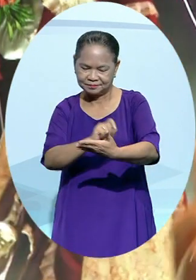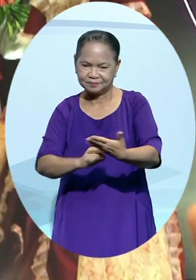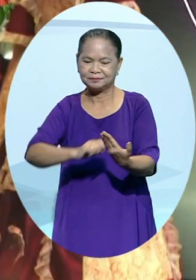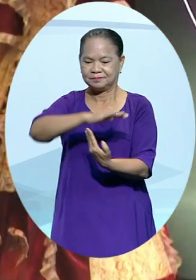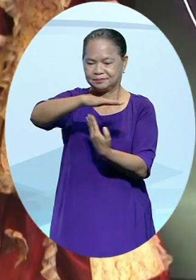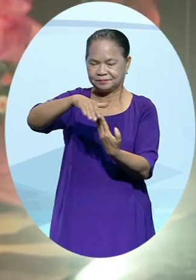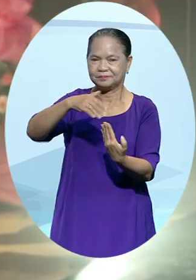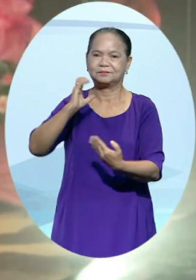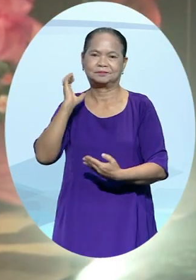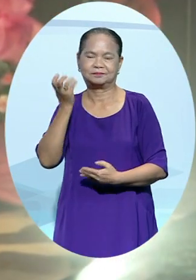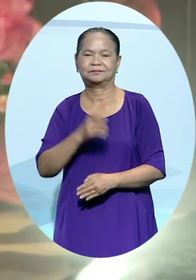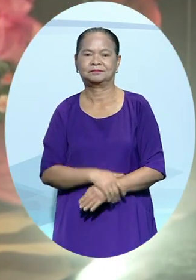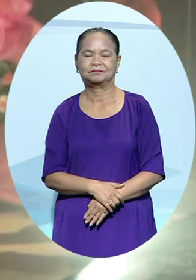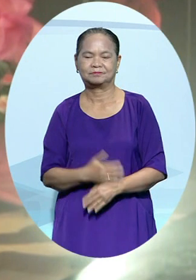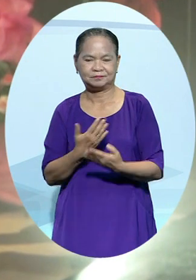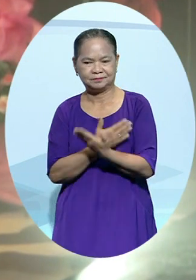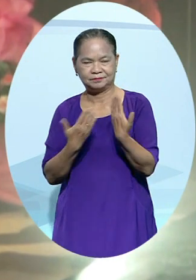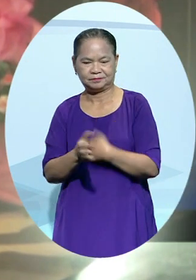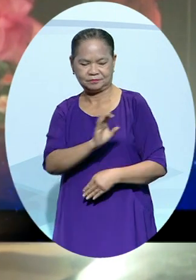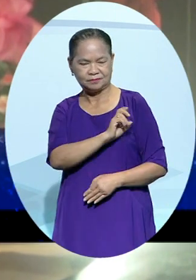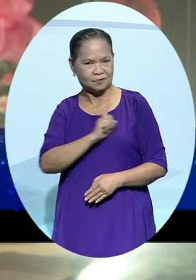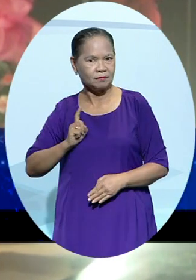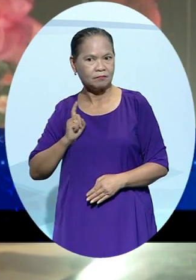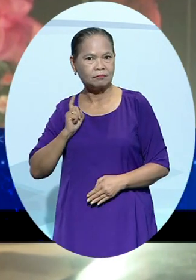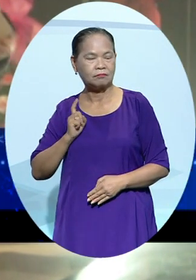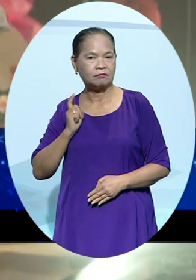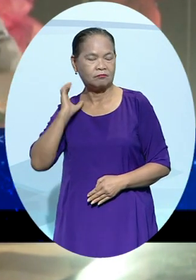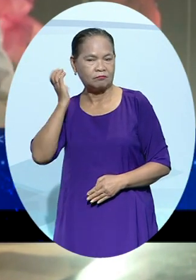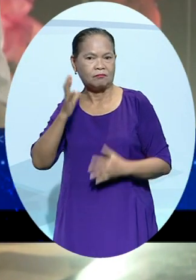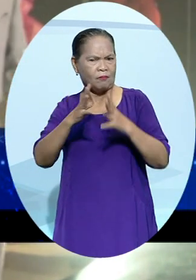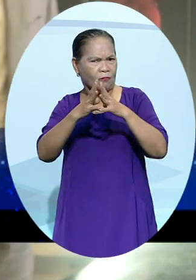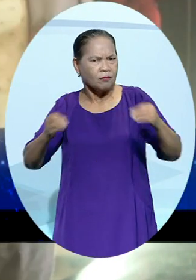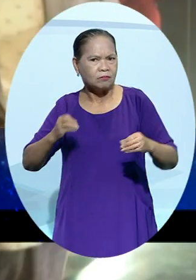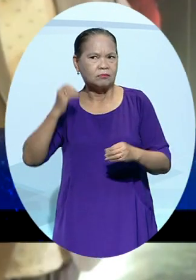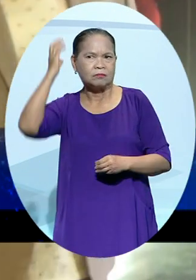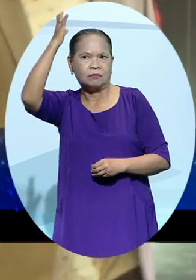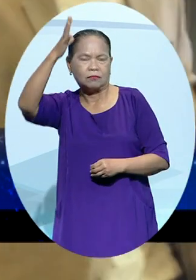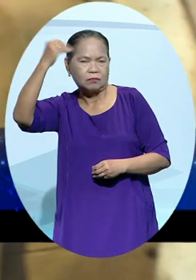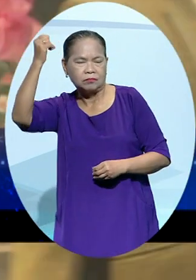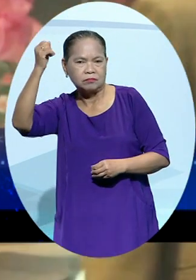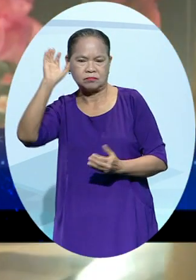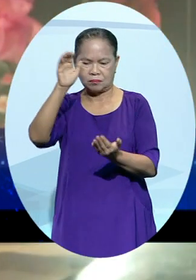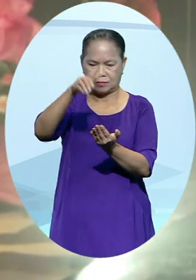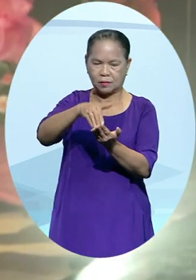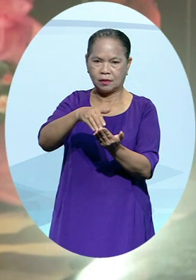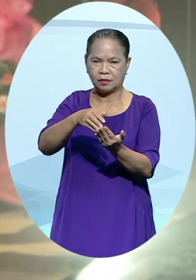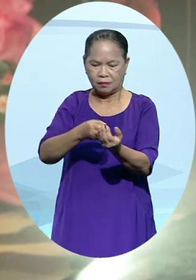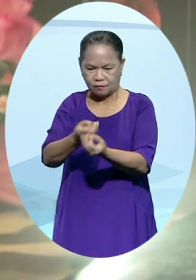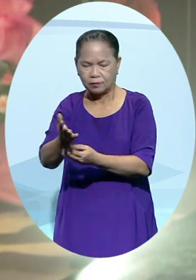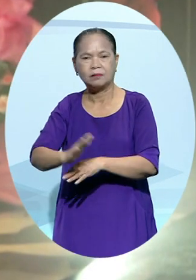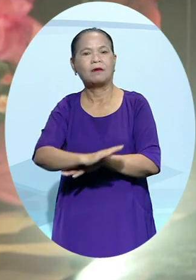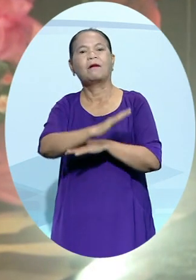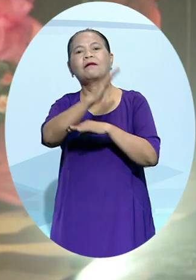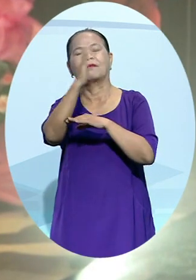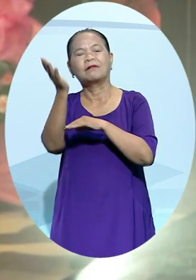toàn cầu. Trở thành công dân toàn cầu rất quan trọng trong bối cảnh hội nhập, vì khi đó các cơ hội kinh doanh cũng sẽ phát triển rộng